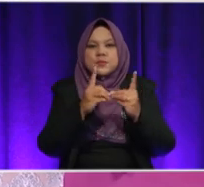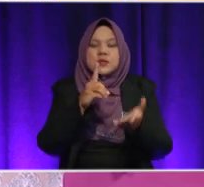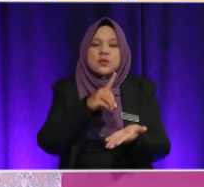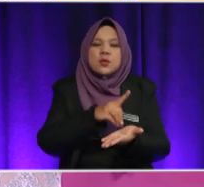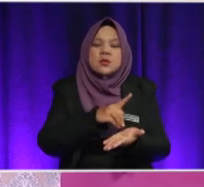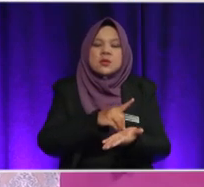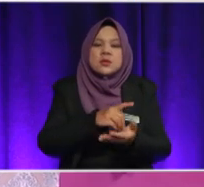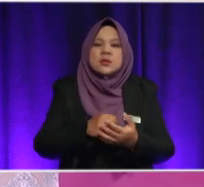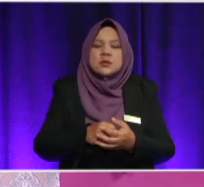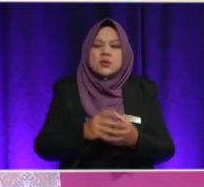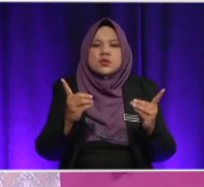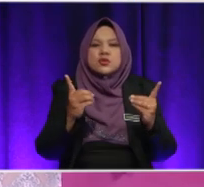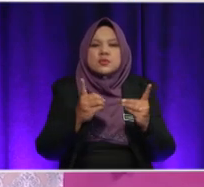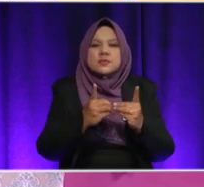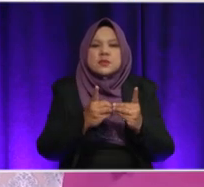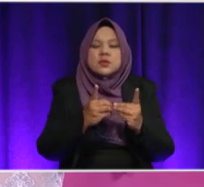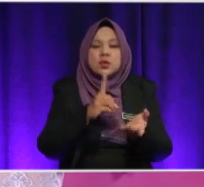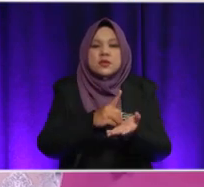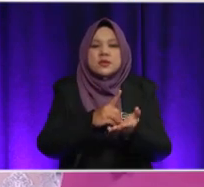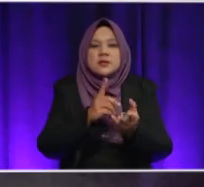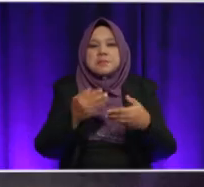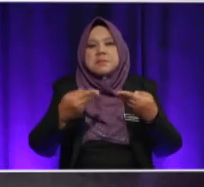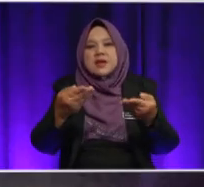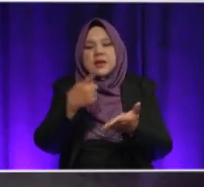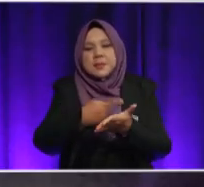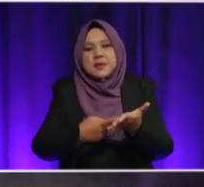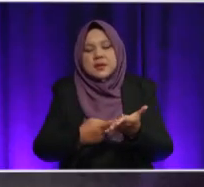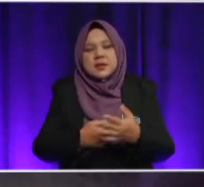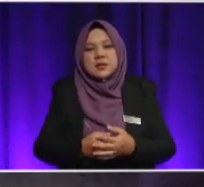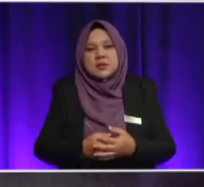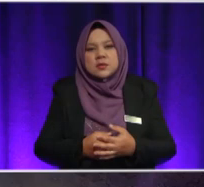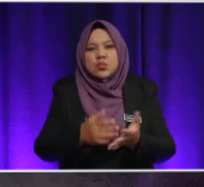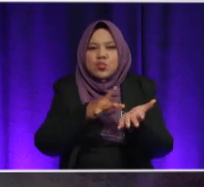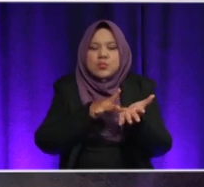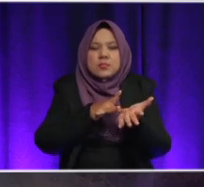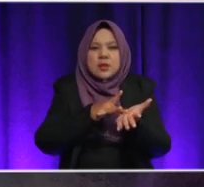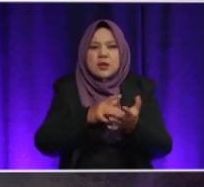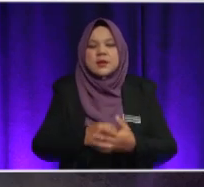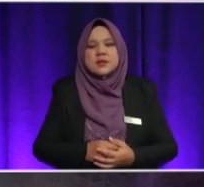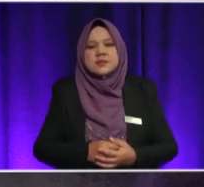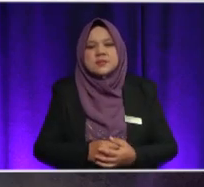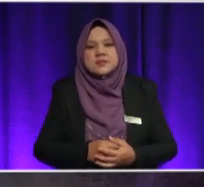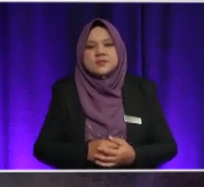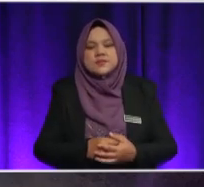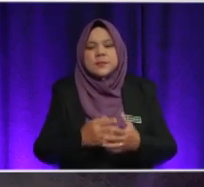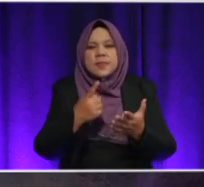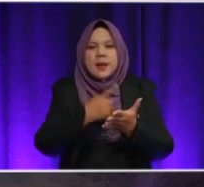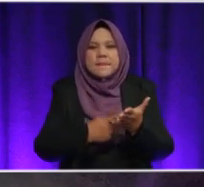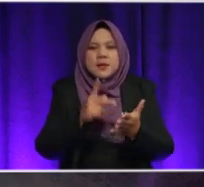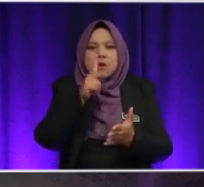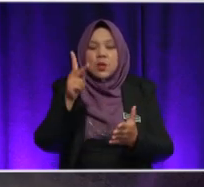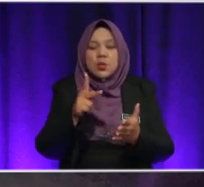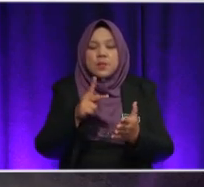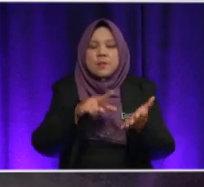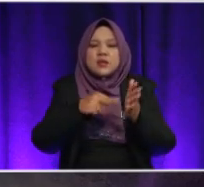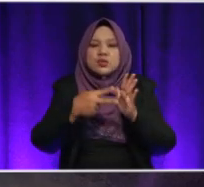ceweknya beda jemput dokter aku yang dokter akan berikan kamera tau tak Apakah definisi